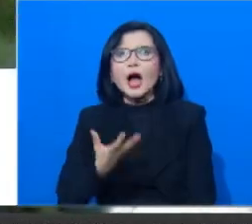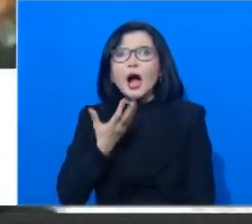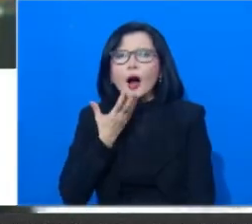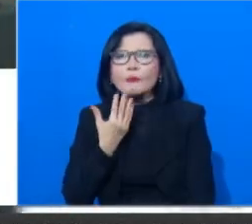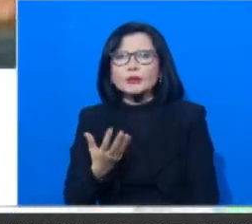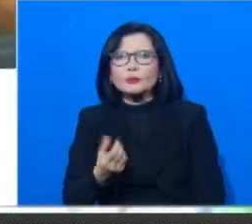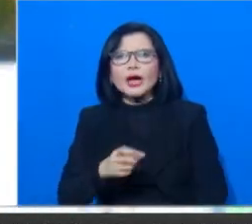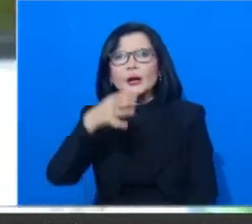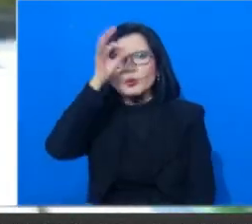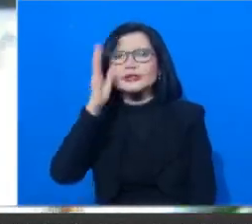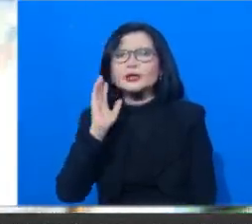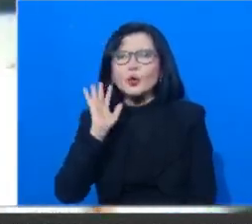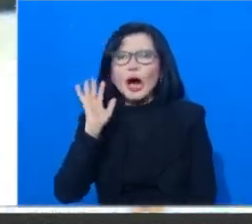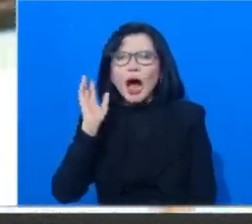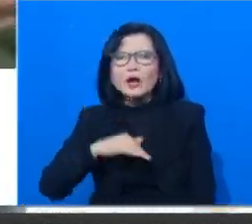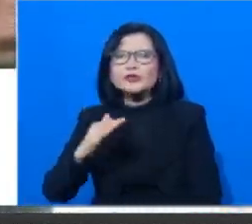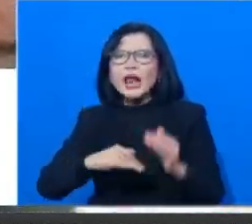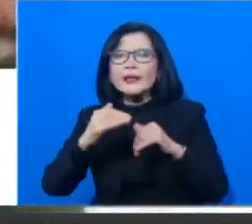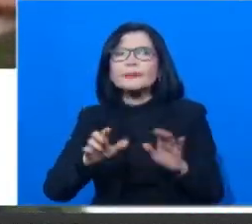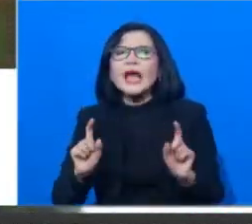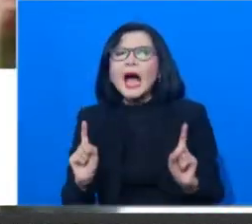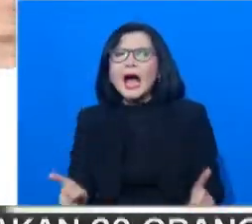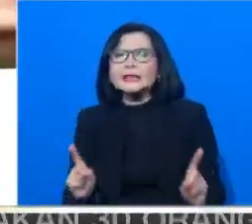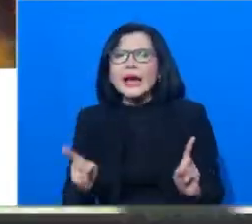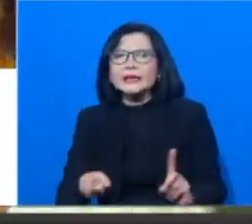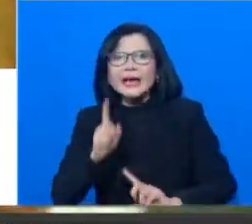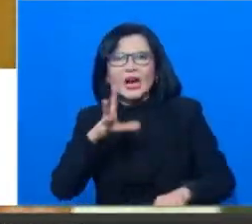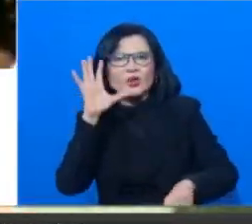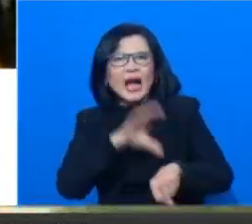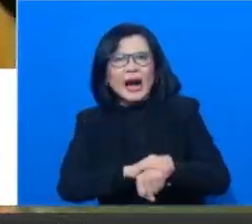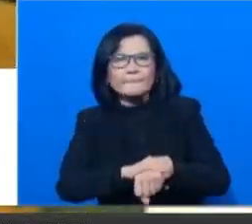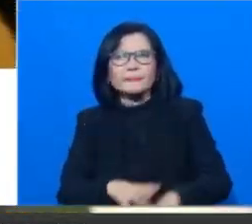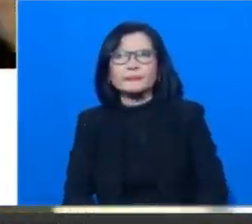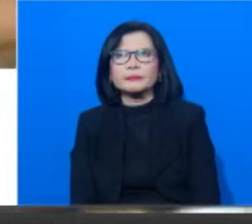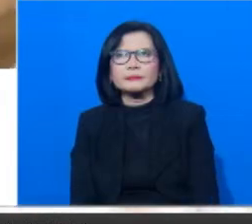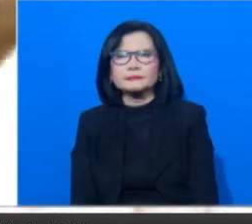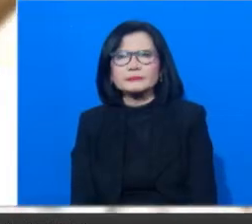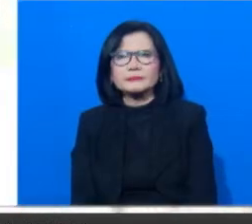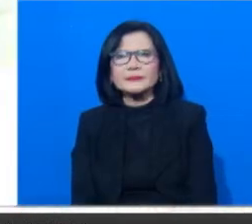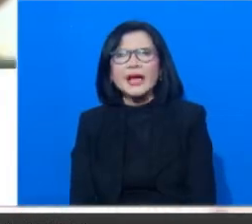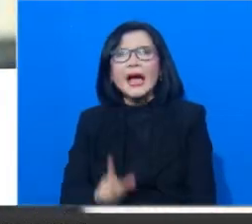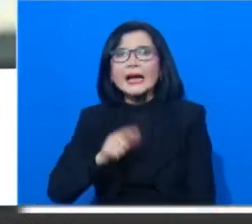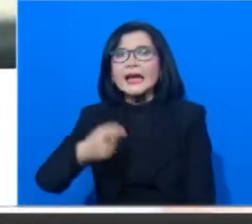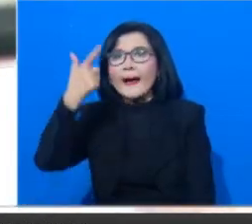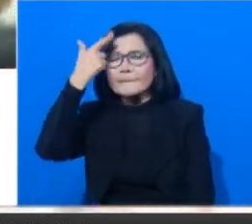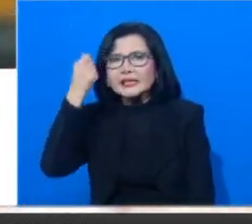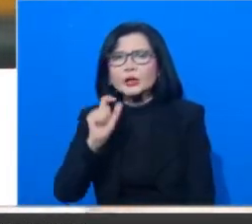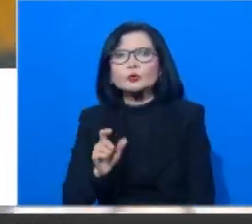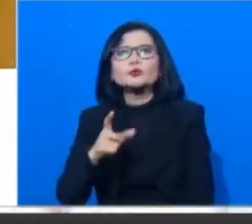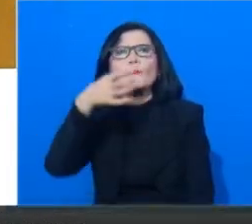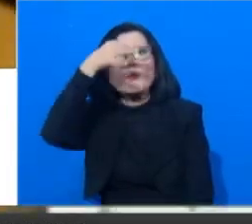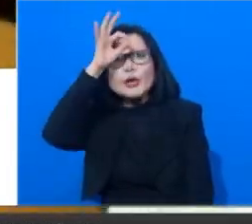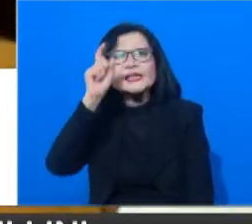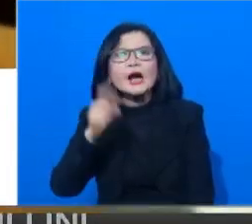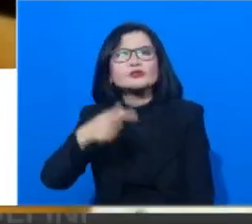bisa lebih berhati-hati dalam apa menyegakkan status tersangka seseorang dan semoga ini menjadi pembelajaran untuk institusi polis